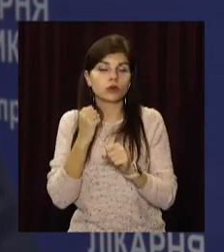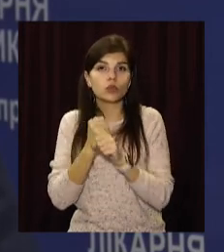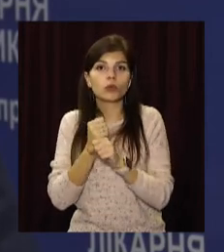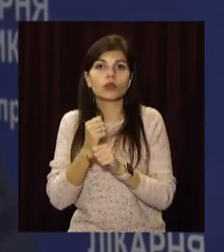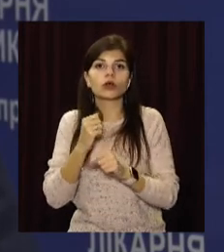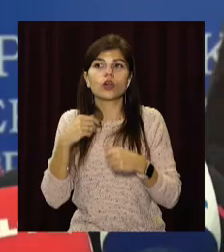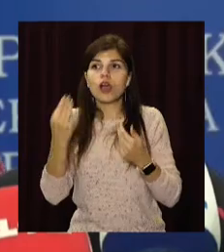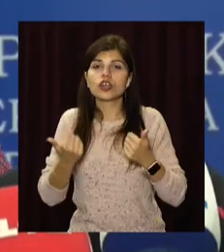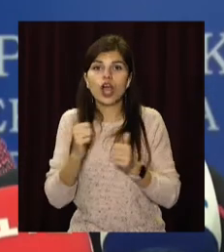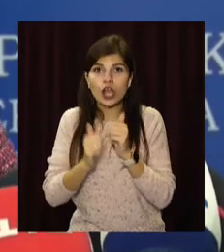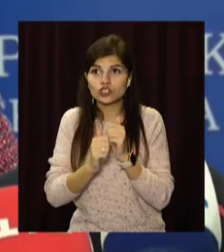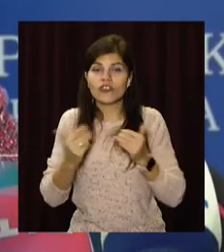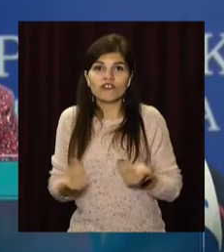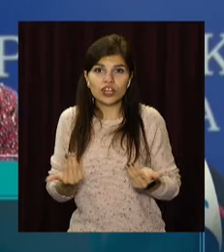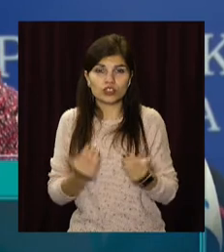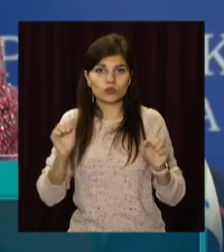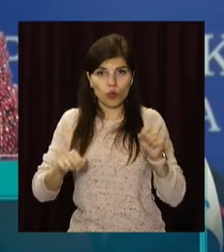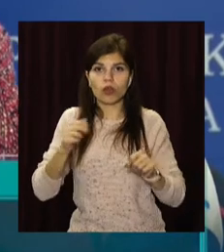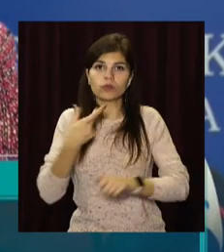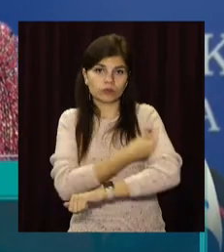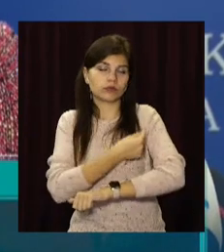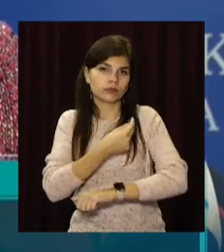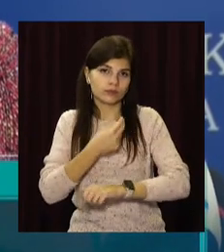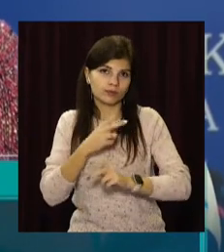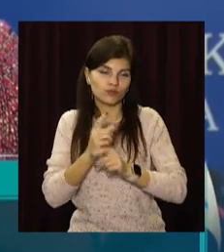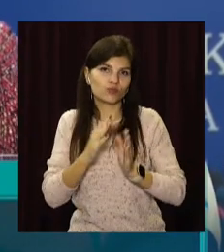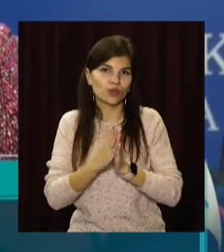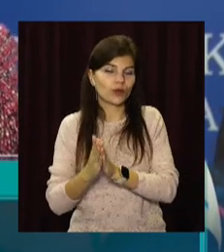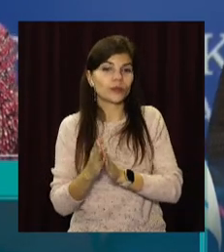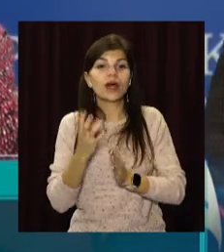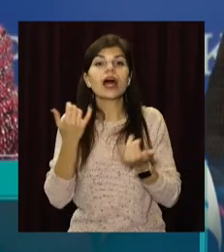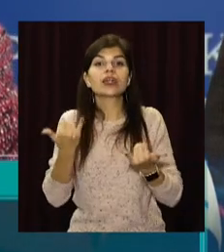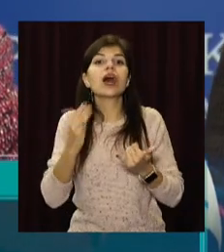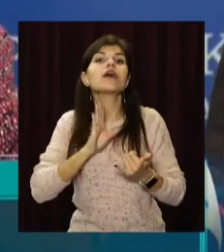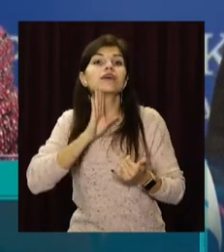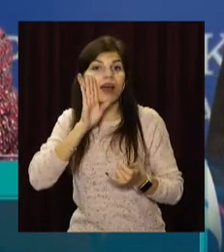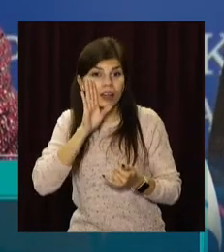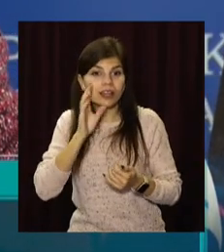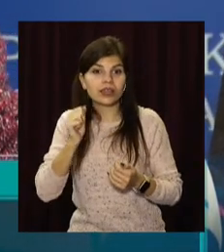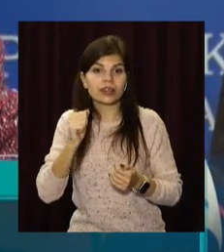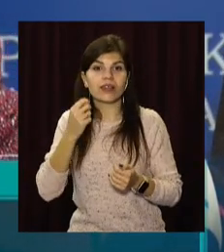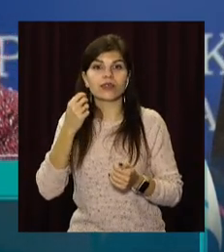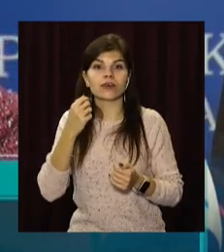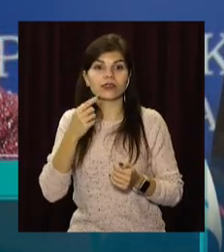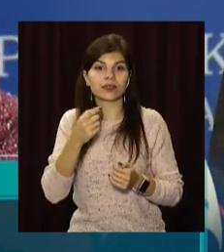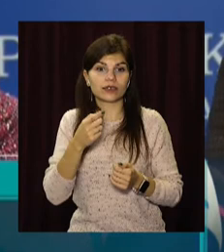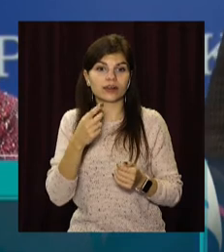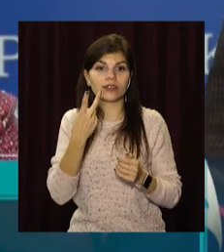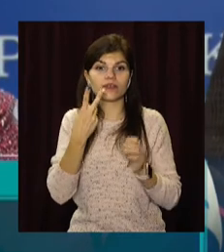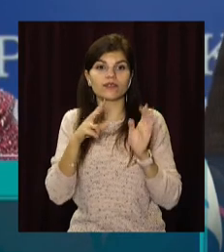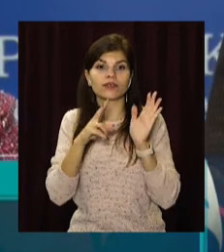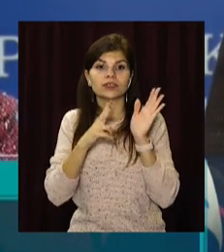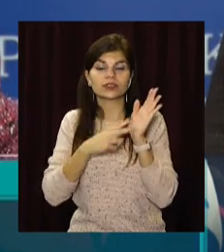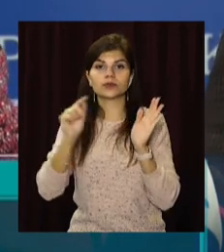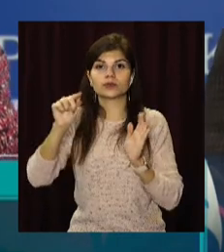шанс кожному вижити. На сьогодні у нас на ранок наявність 27 закладів з ліжковим